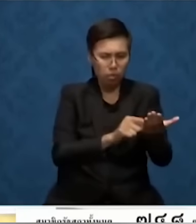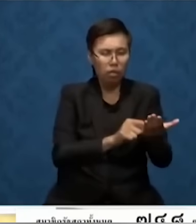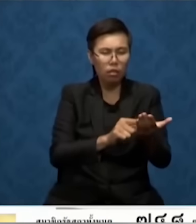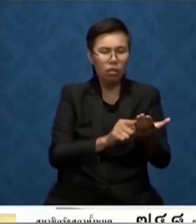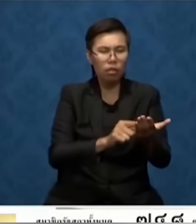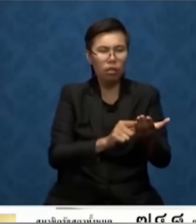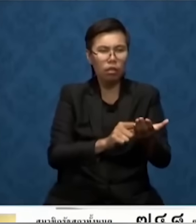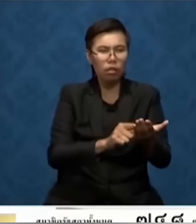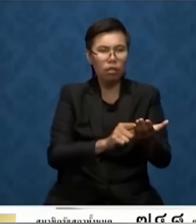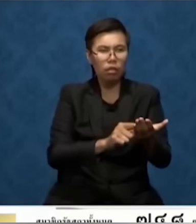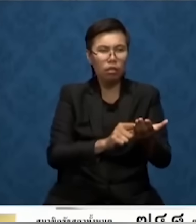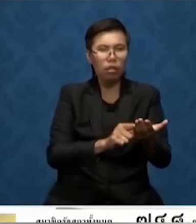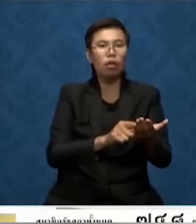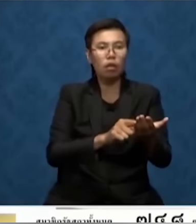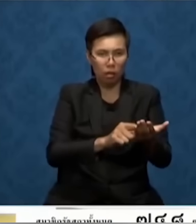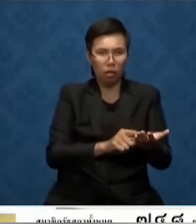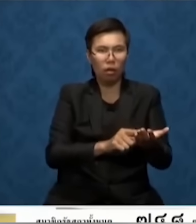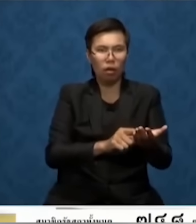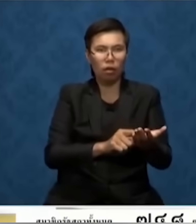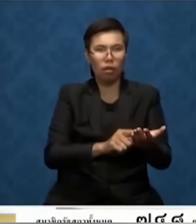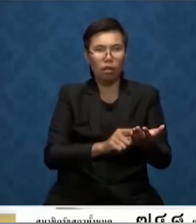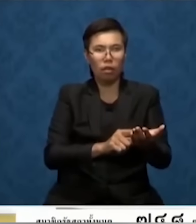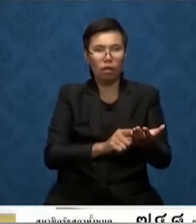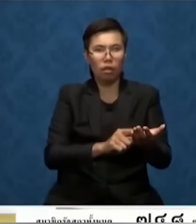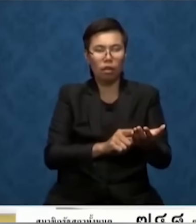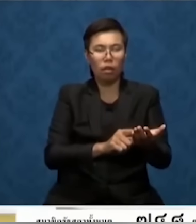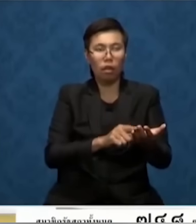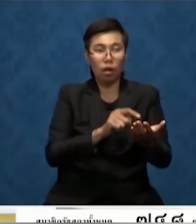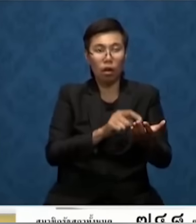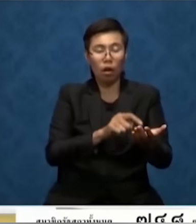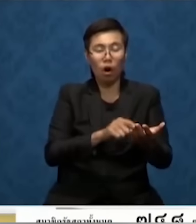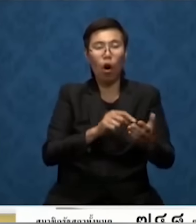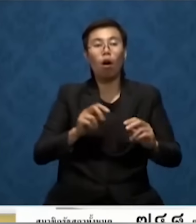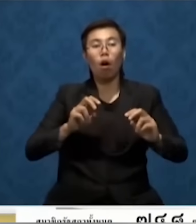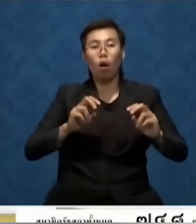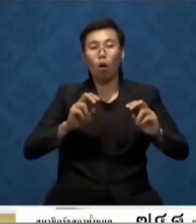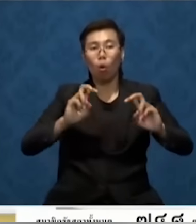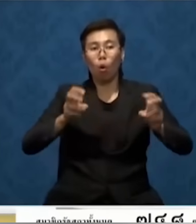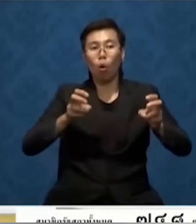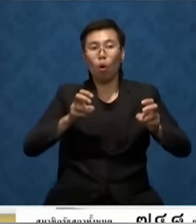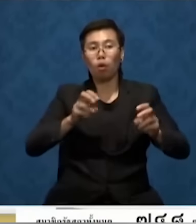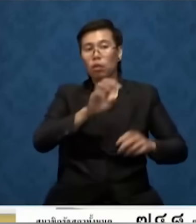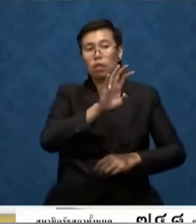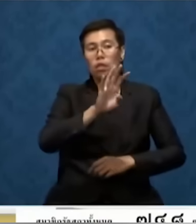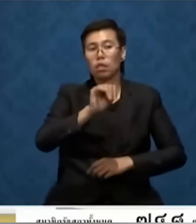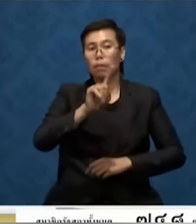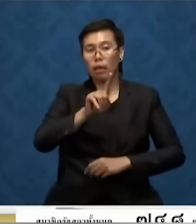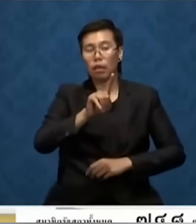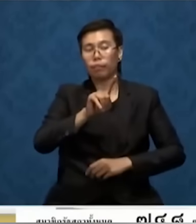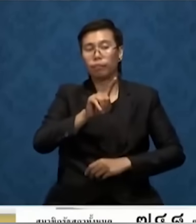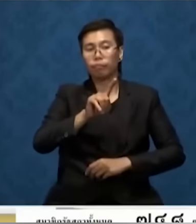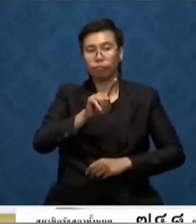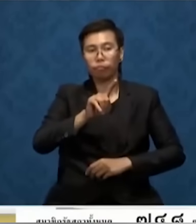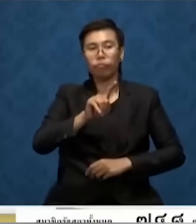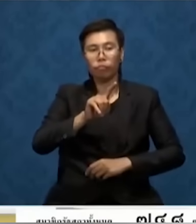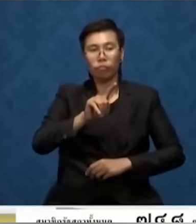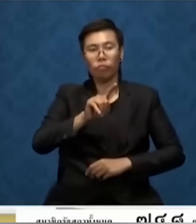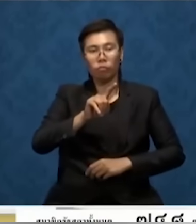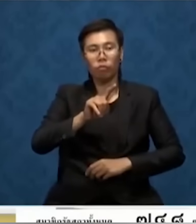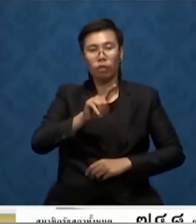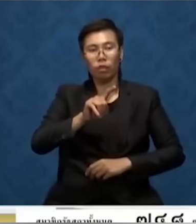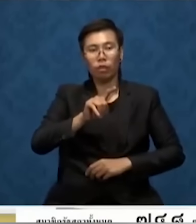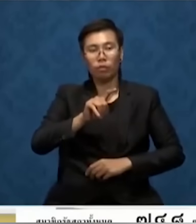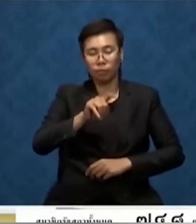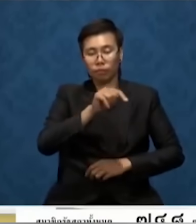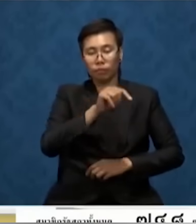ครั้งนึงในข้อบังคับข้อที่41ของรัฐสภาก็ได้บัญญัติไว้ครับท่านประธานครับยัตติ